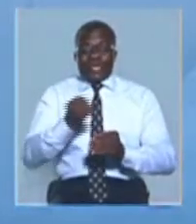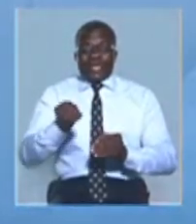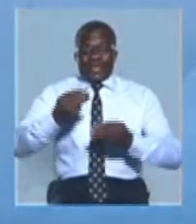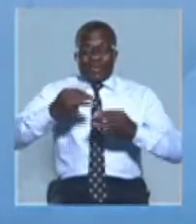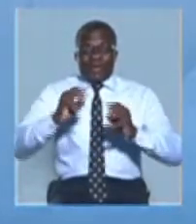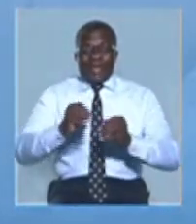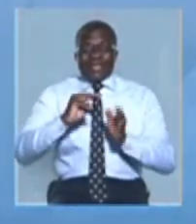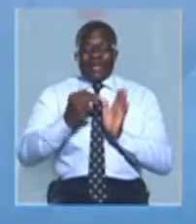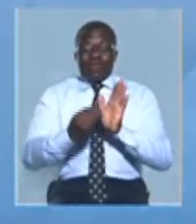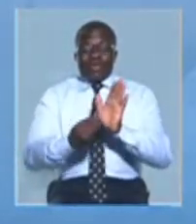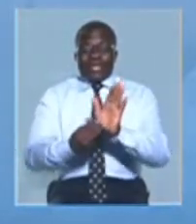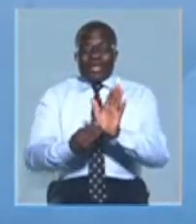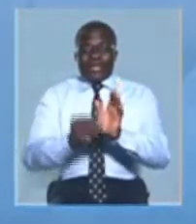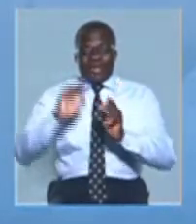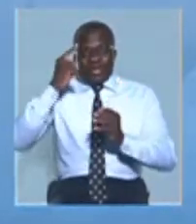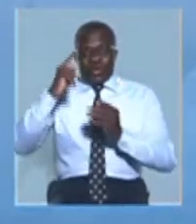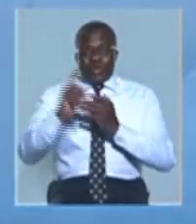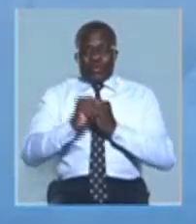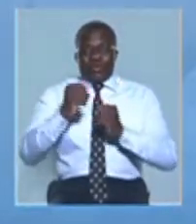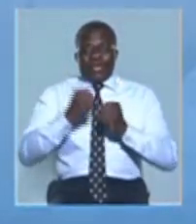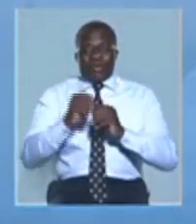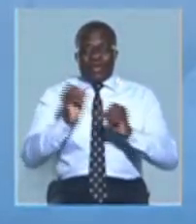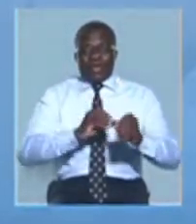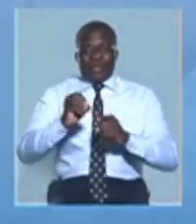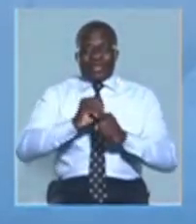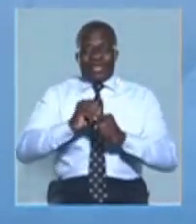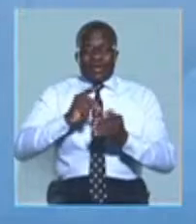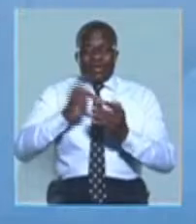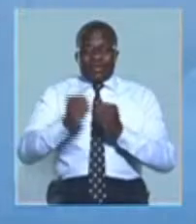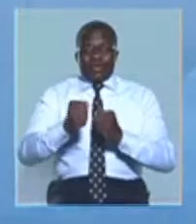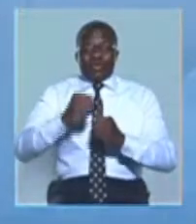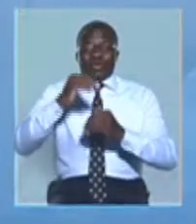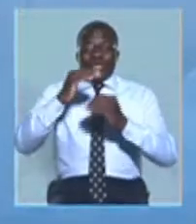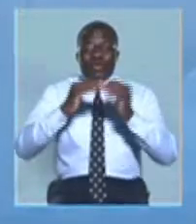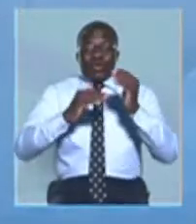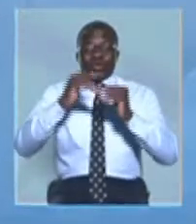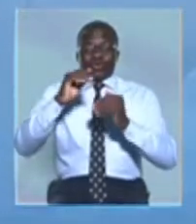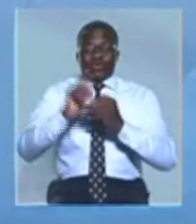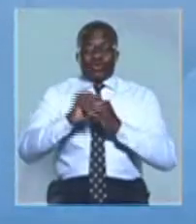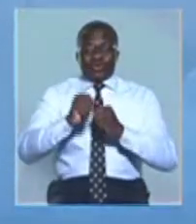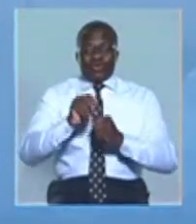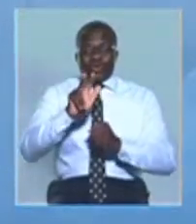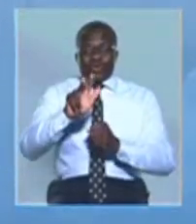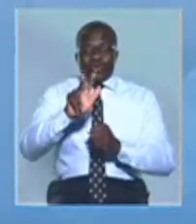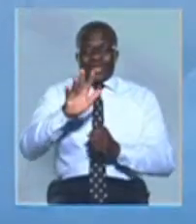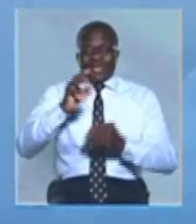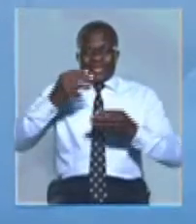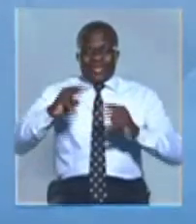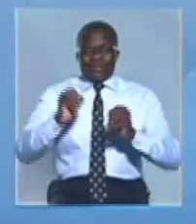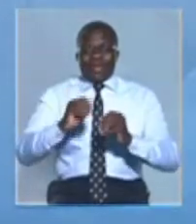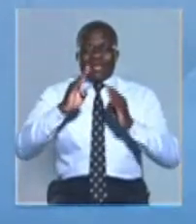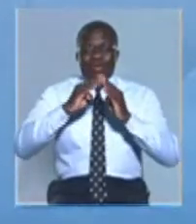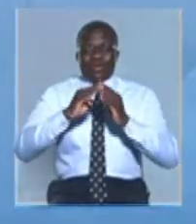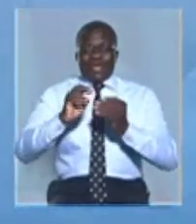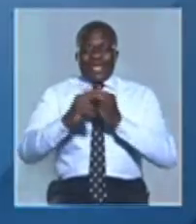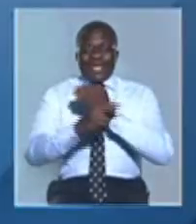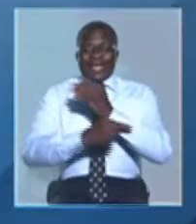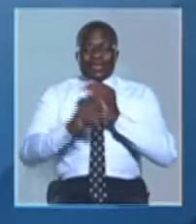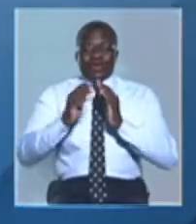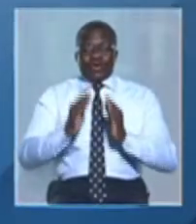marchands modernes, le gouvernement a mis en œuvre le projet de construction de 35 marchés urbains et